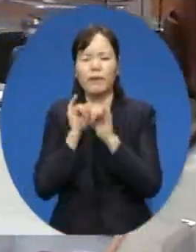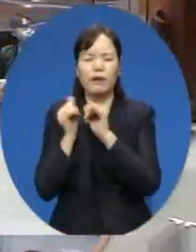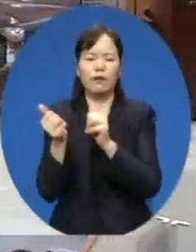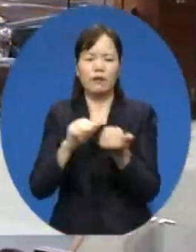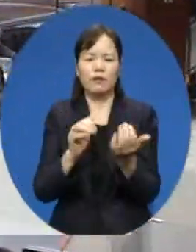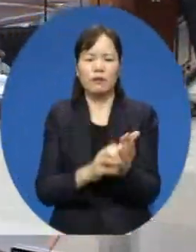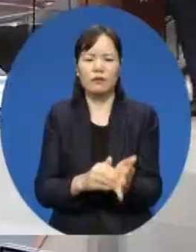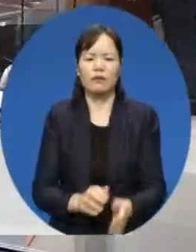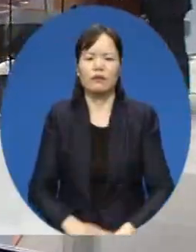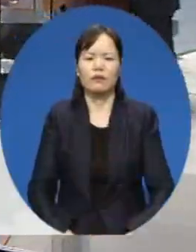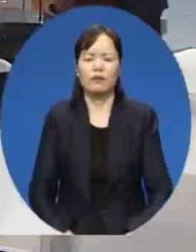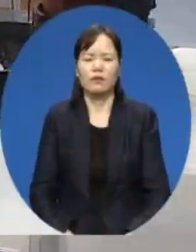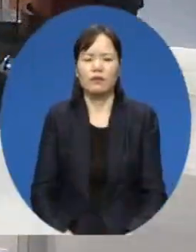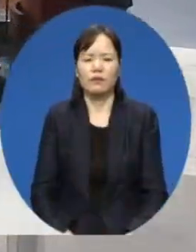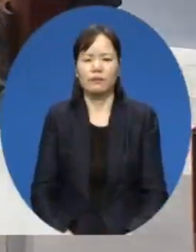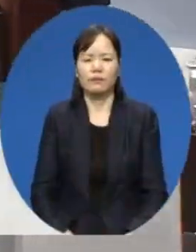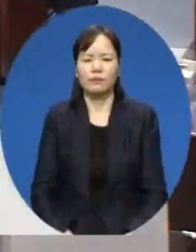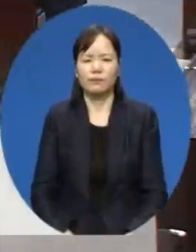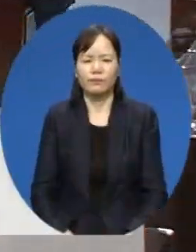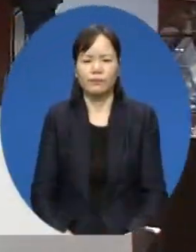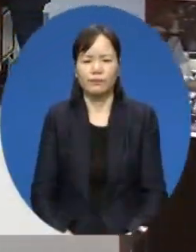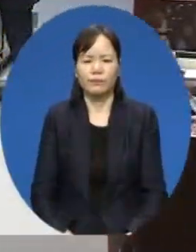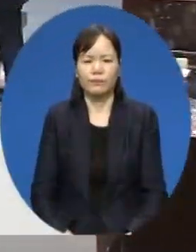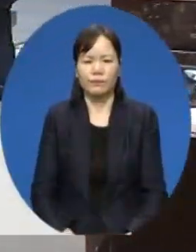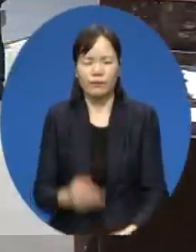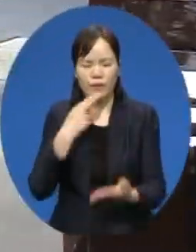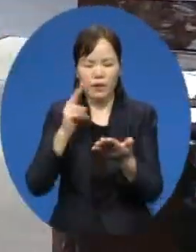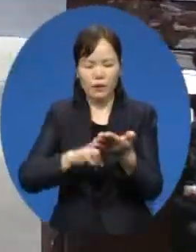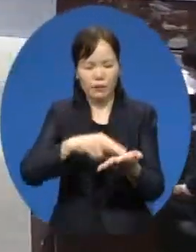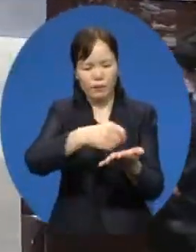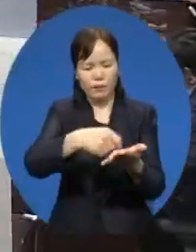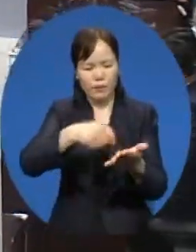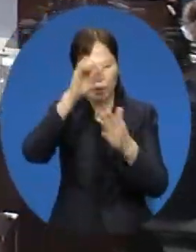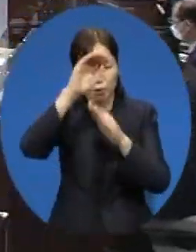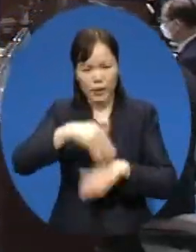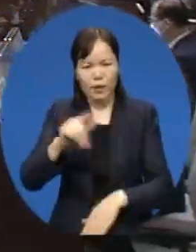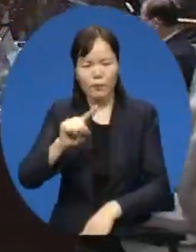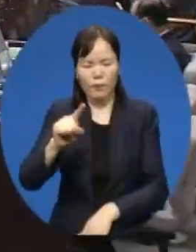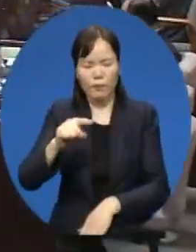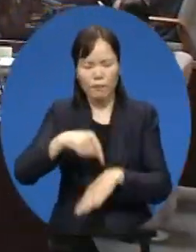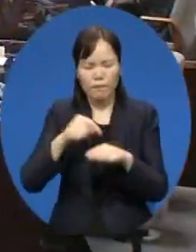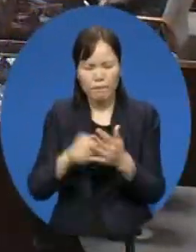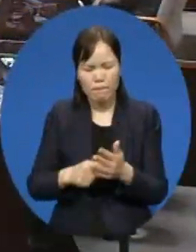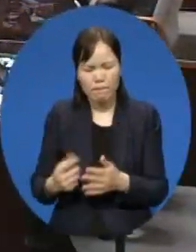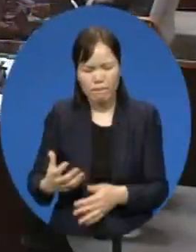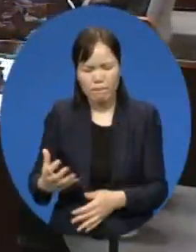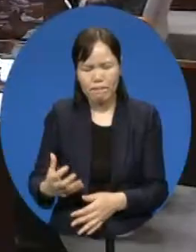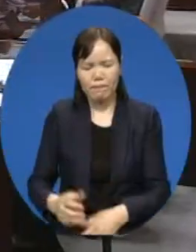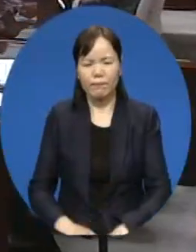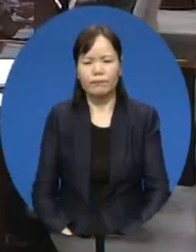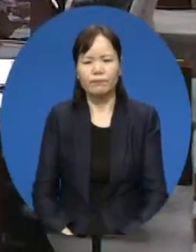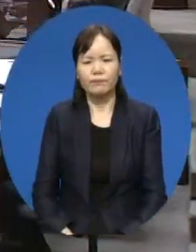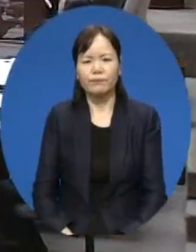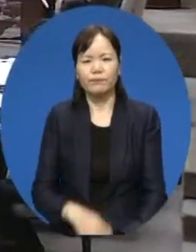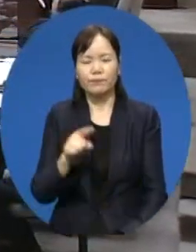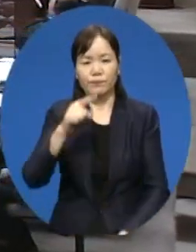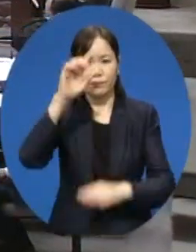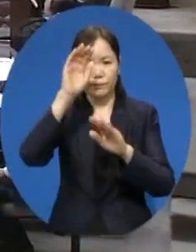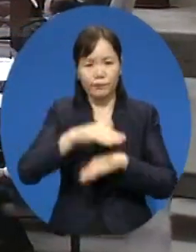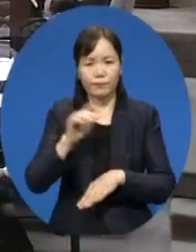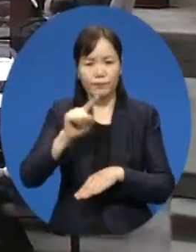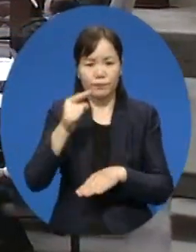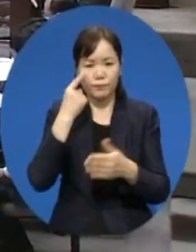버렸습니다. 피 맺힌 유서의 내용이 가슴을 칩니다. 그 유서의